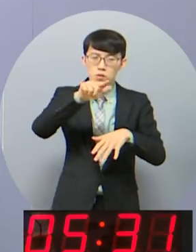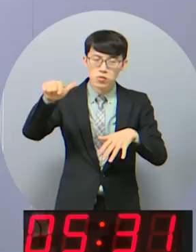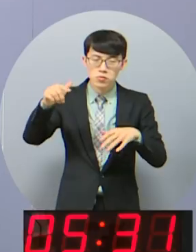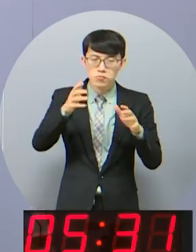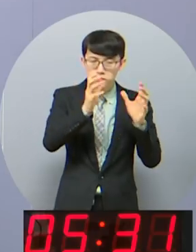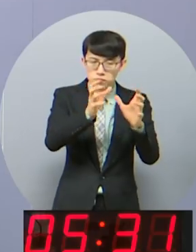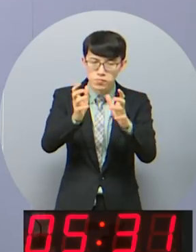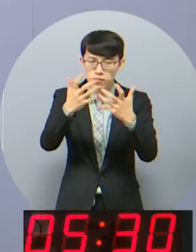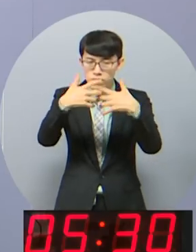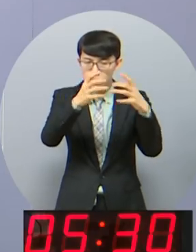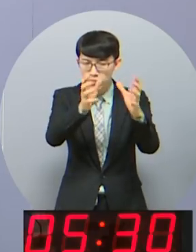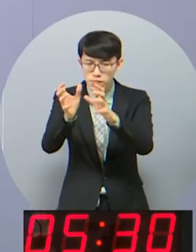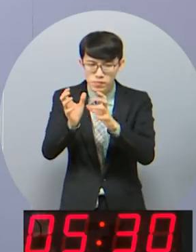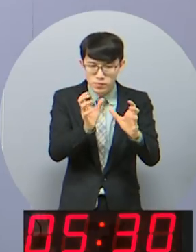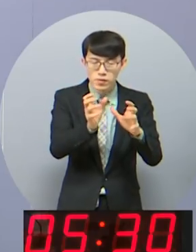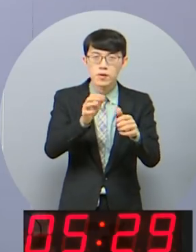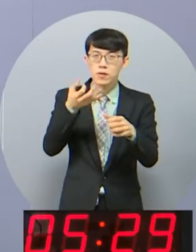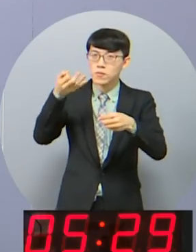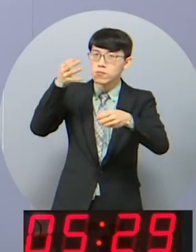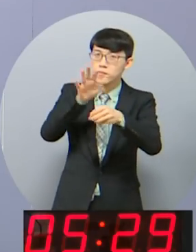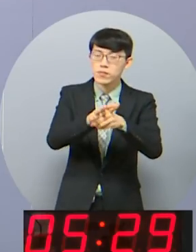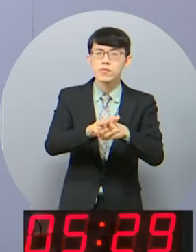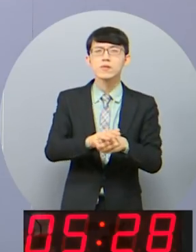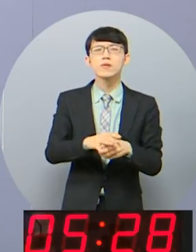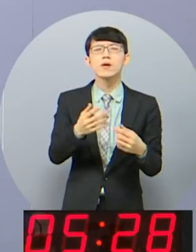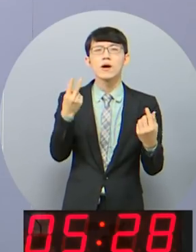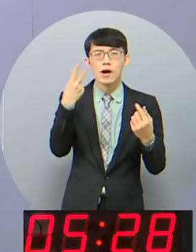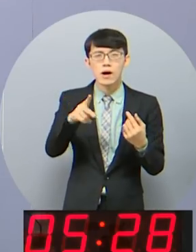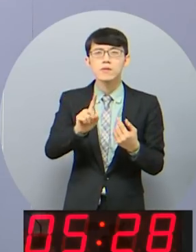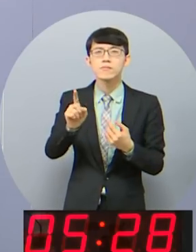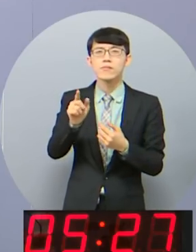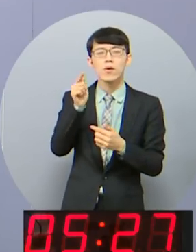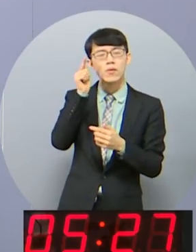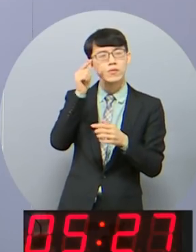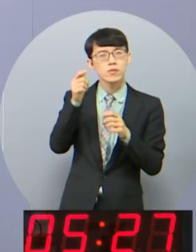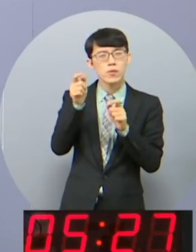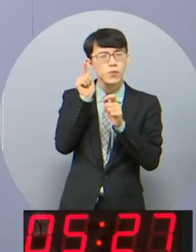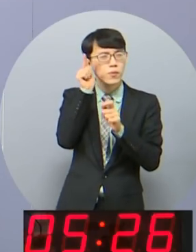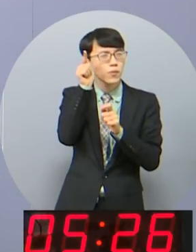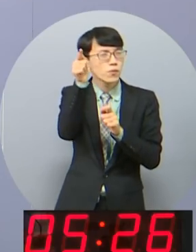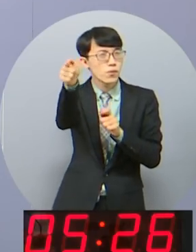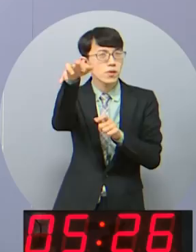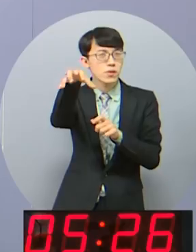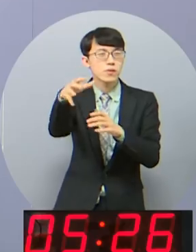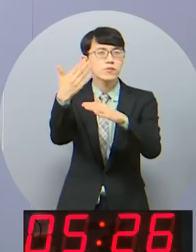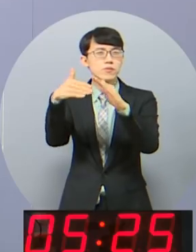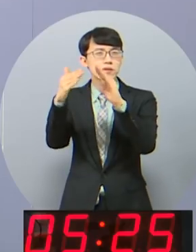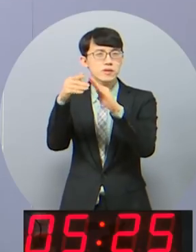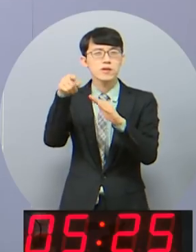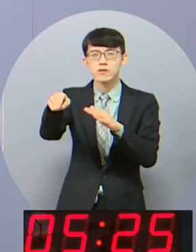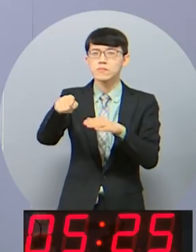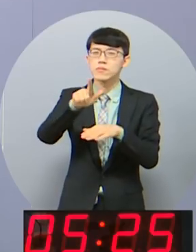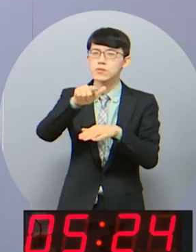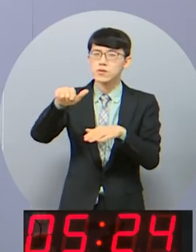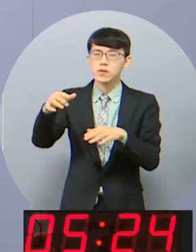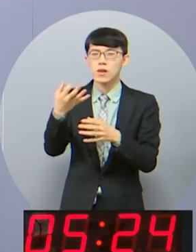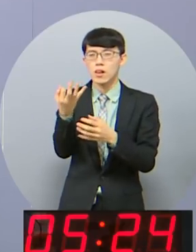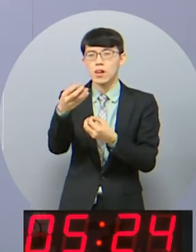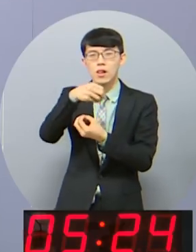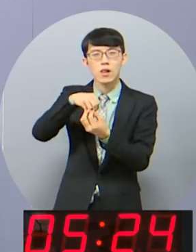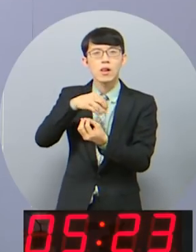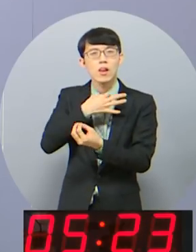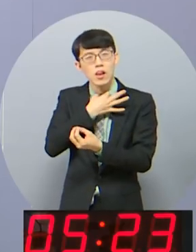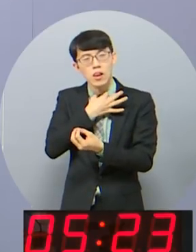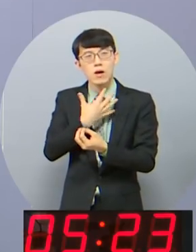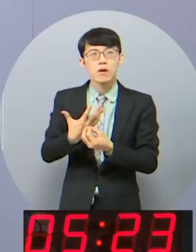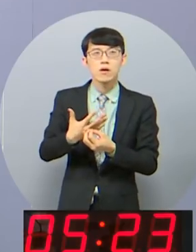的这些学校啊，拢不足，而且个伊的这个一寡学校拢已经啊经费无，啊所以